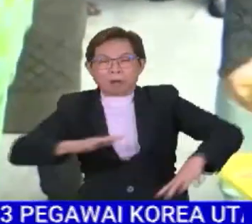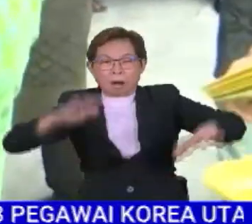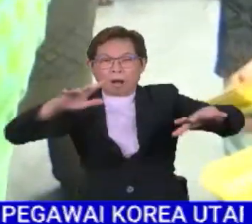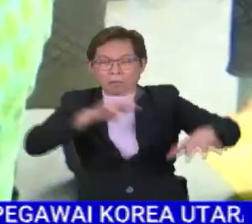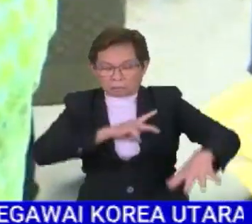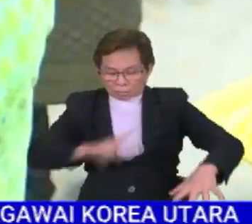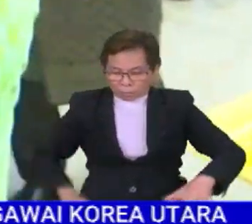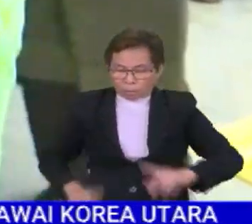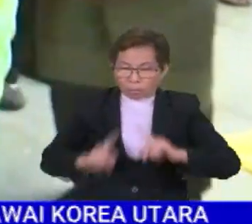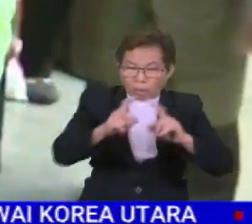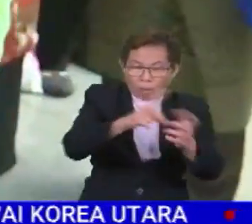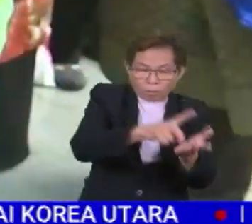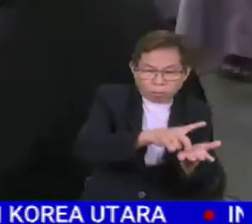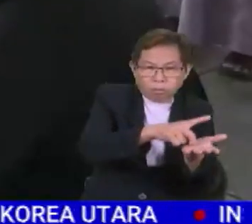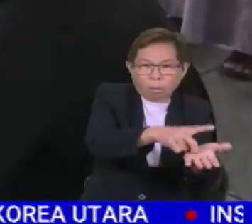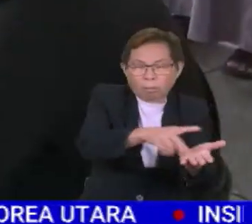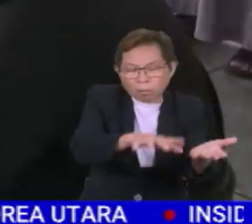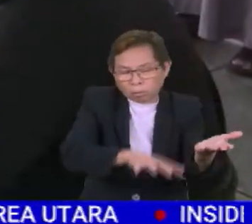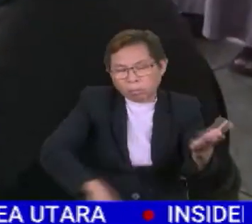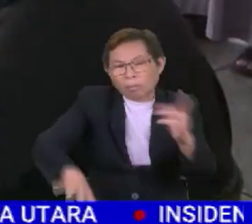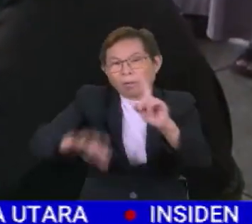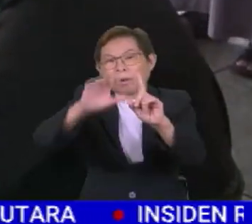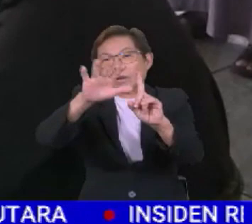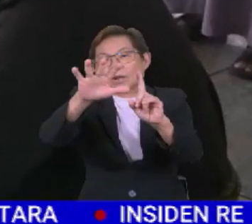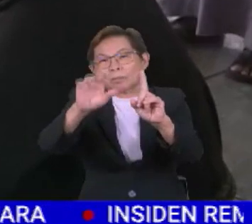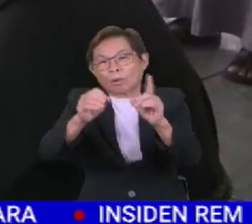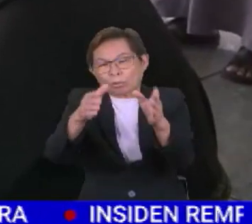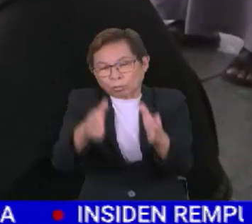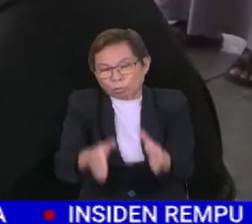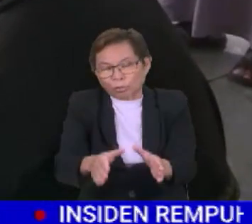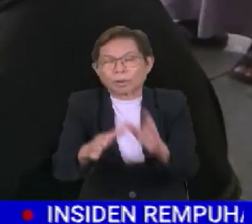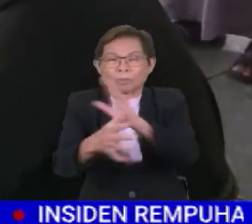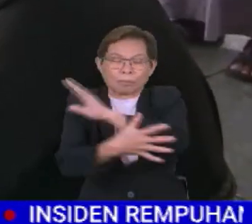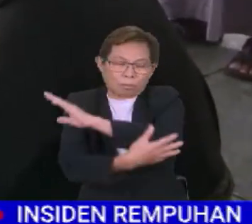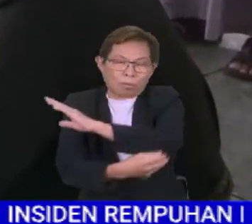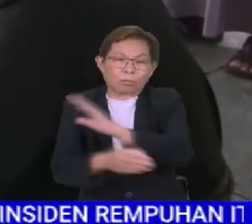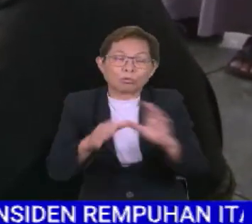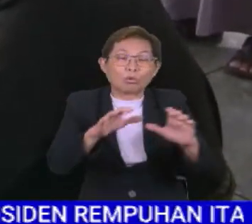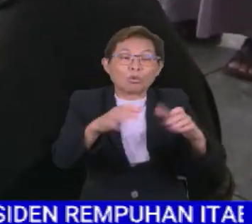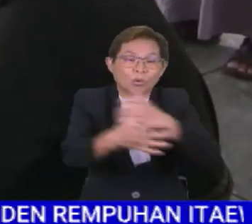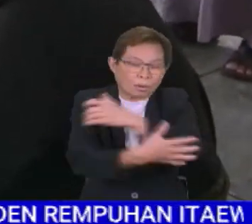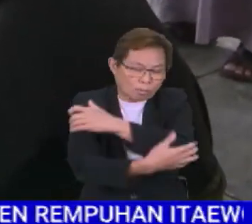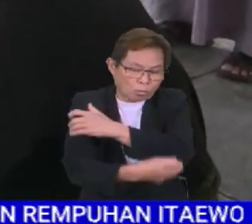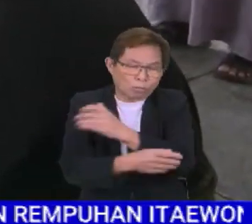Paduka turuk menggunakan sumbangan kepada kira-kira 150 golongan Arsenal